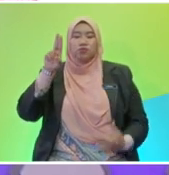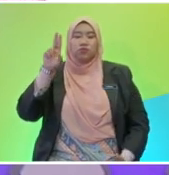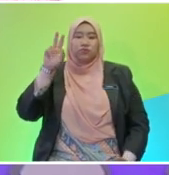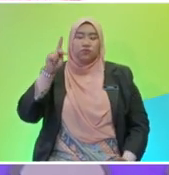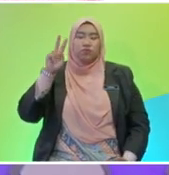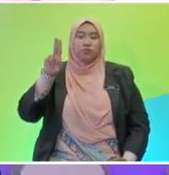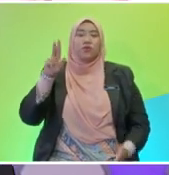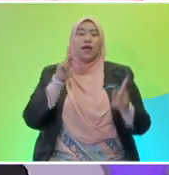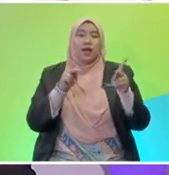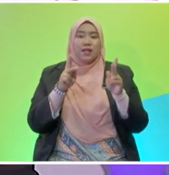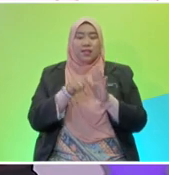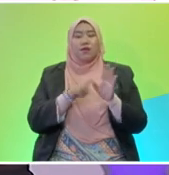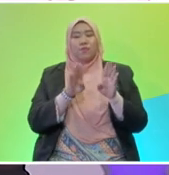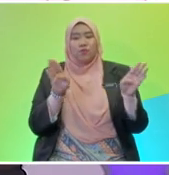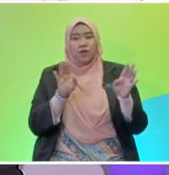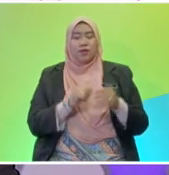terbuka